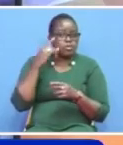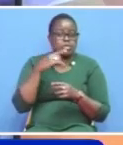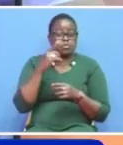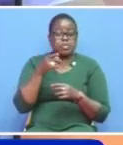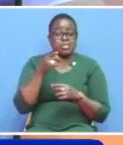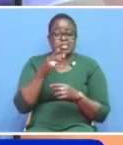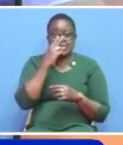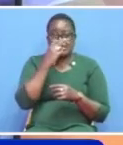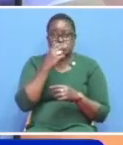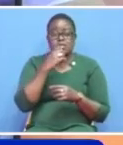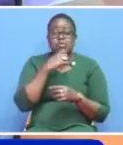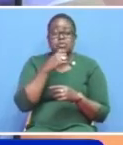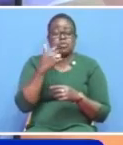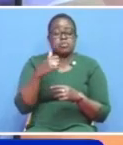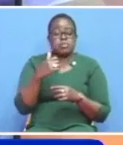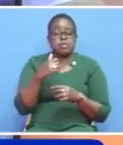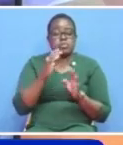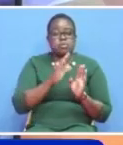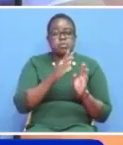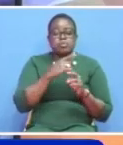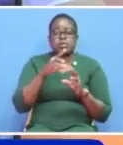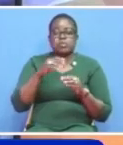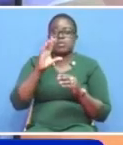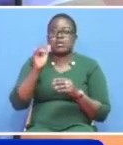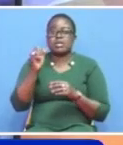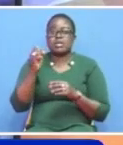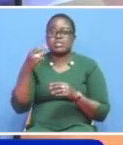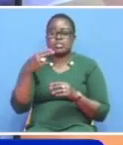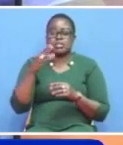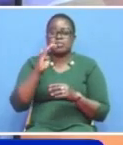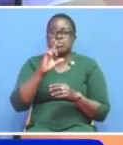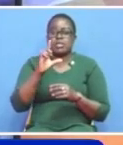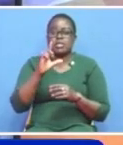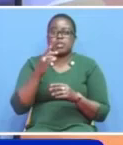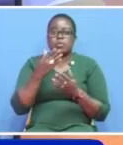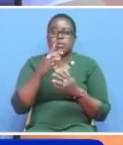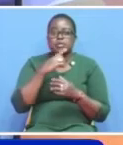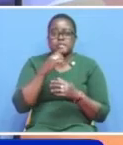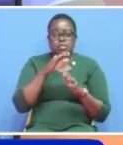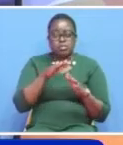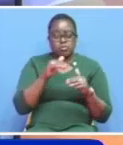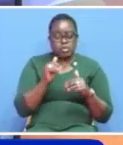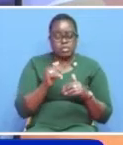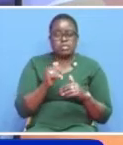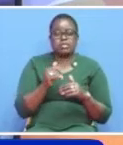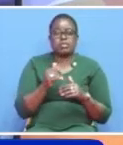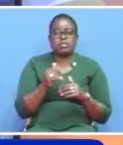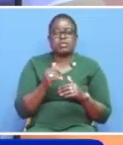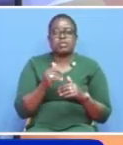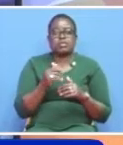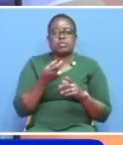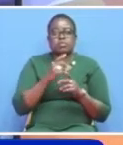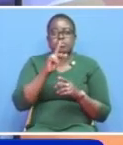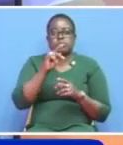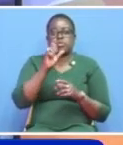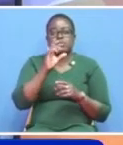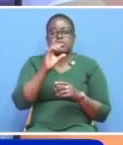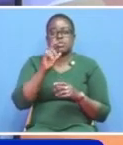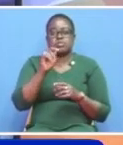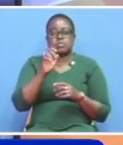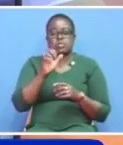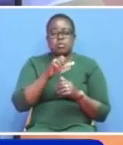uta utemuleche indi ya nengetwe cash bail wala OCS u ukueta tawetele utawa prosecutor yuluwa yukuwa ni